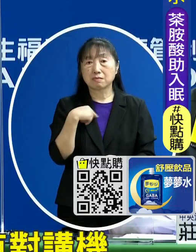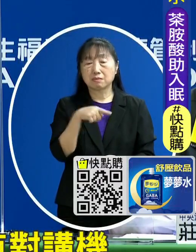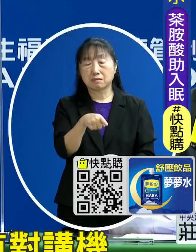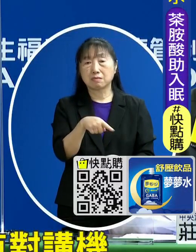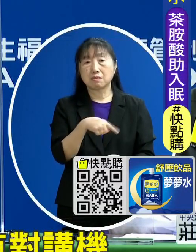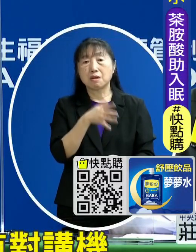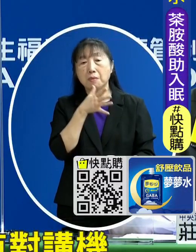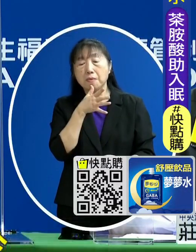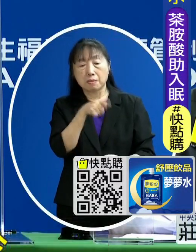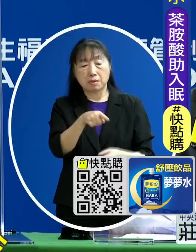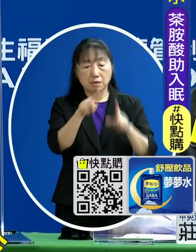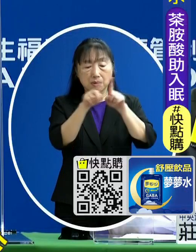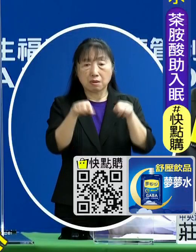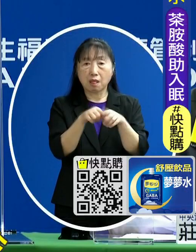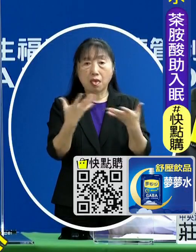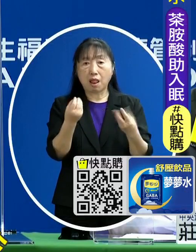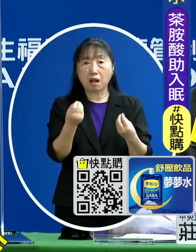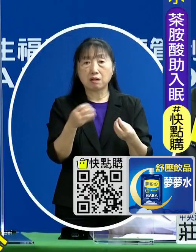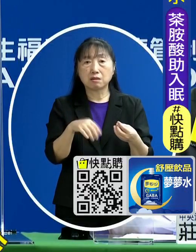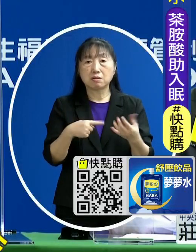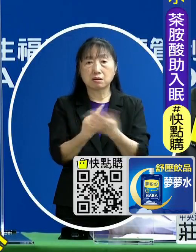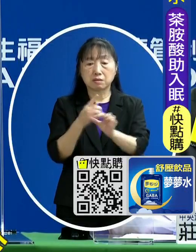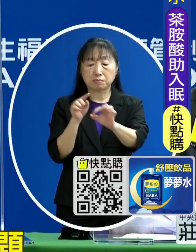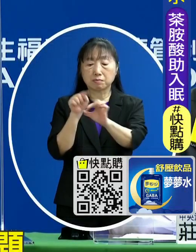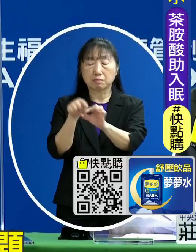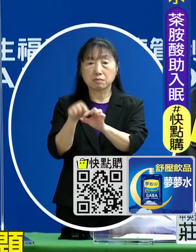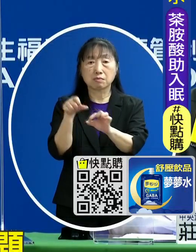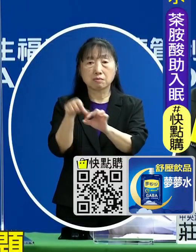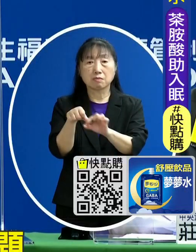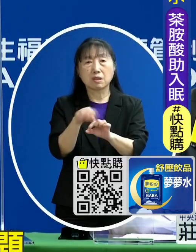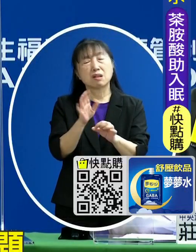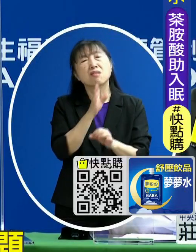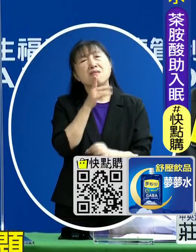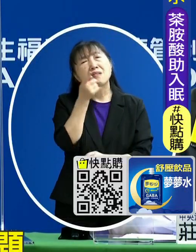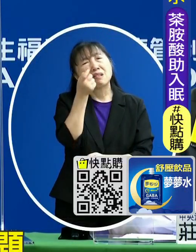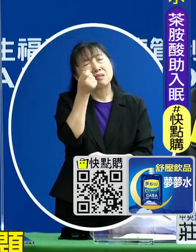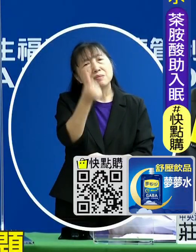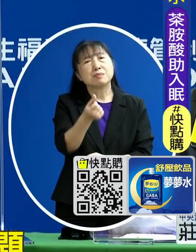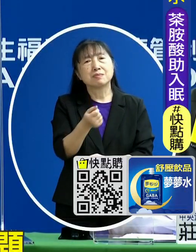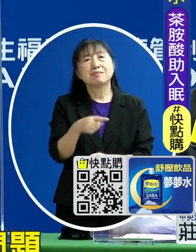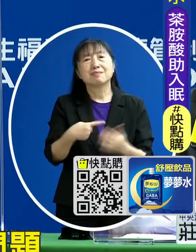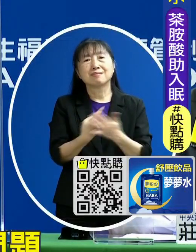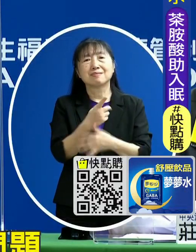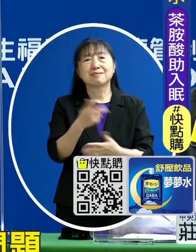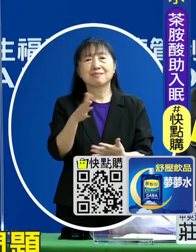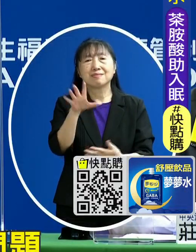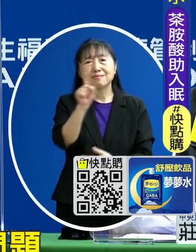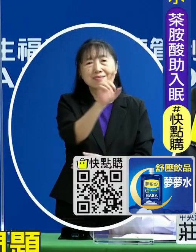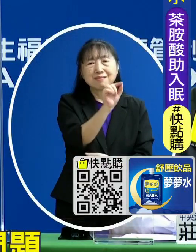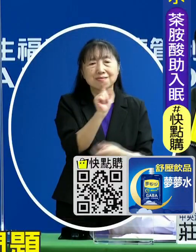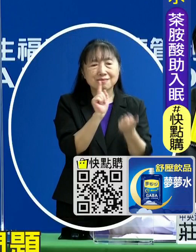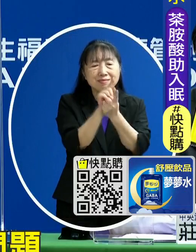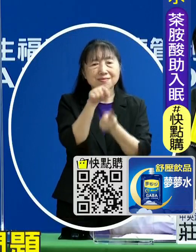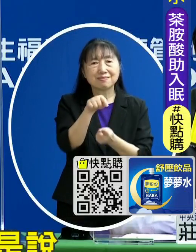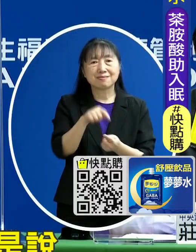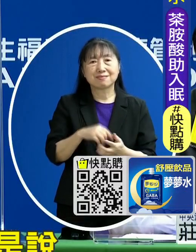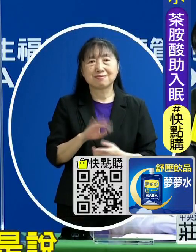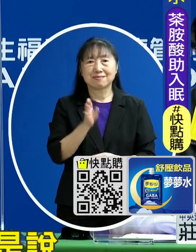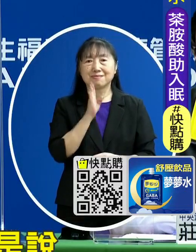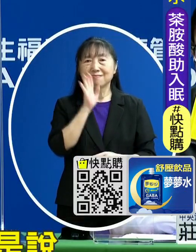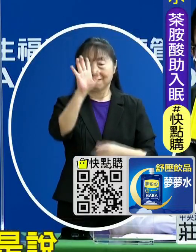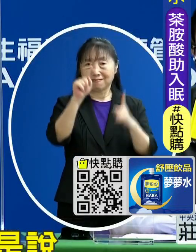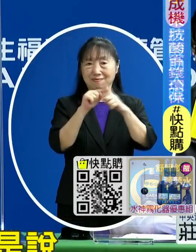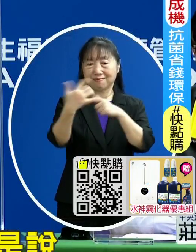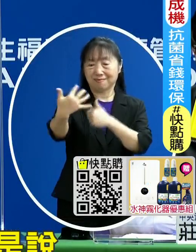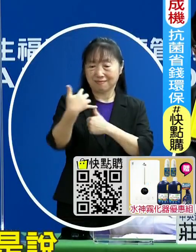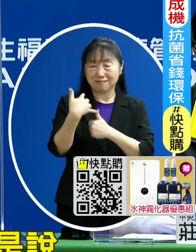对讲机，那这一些都是属于非常少的一个问题，也是一个个案的问题，那只是有人在